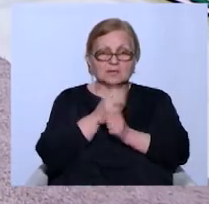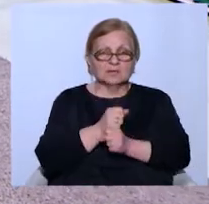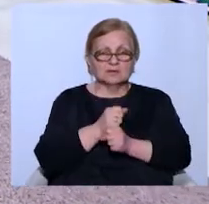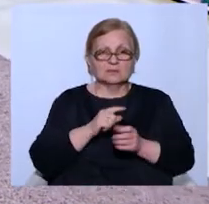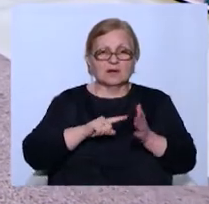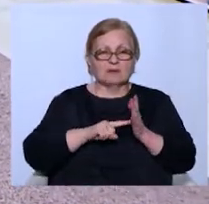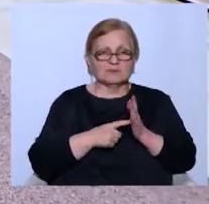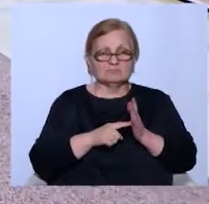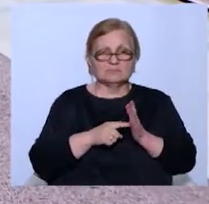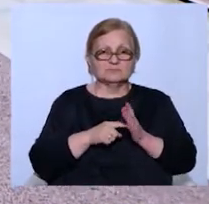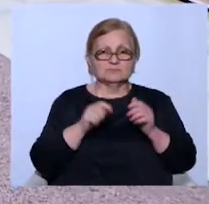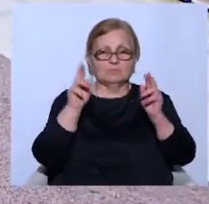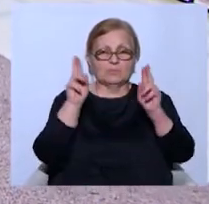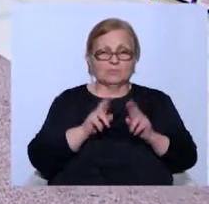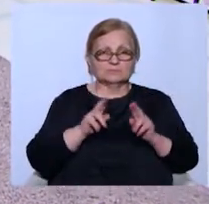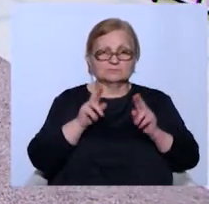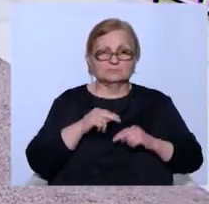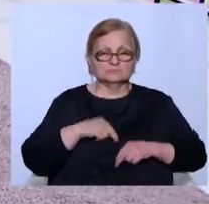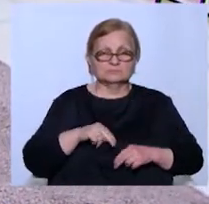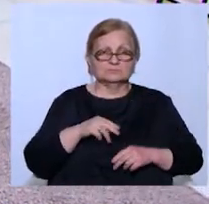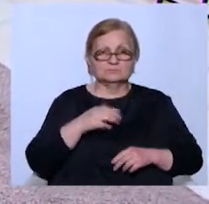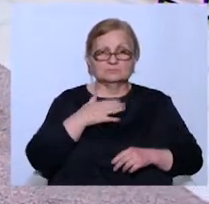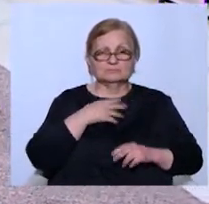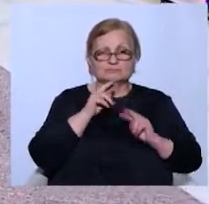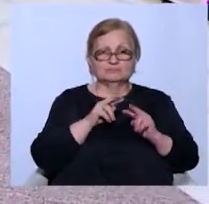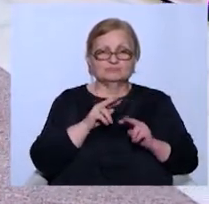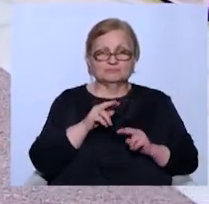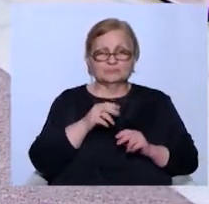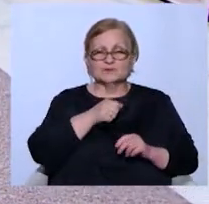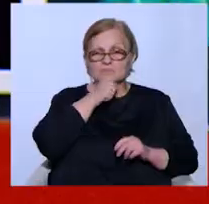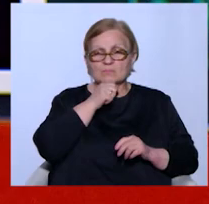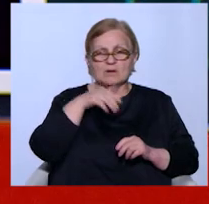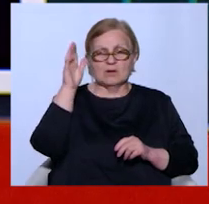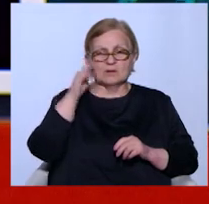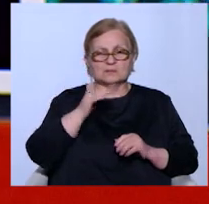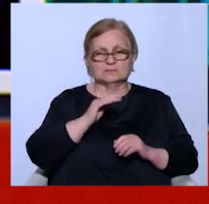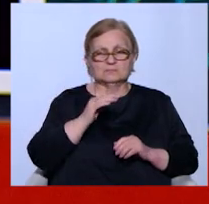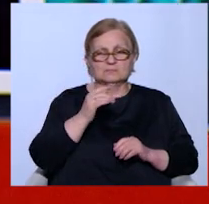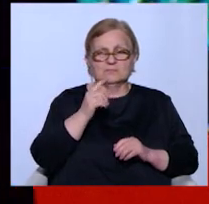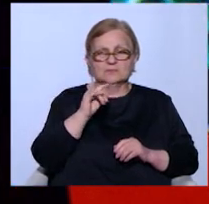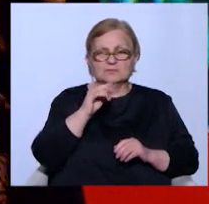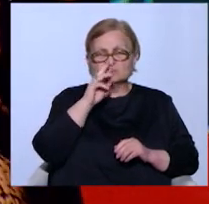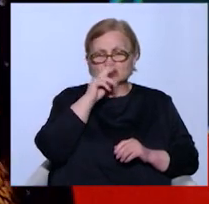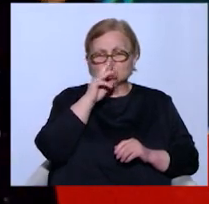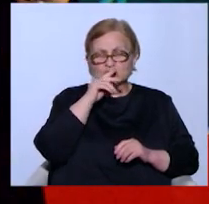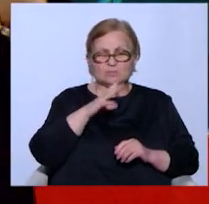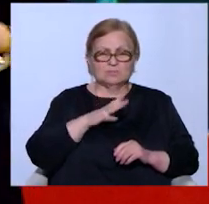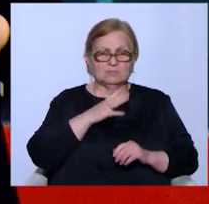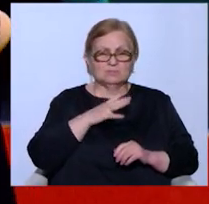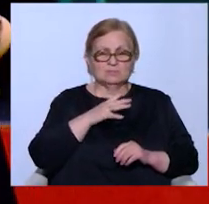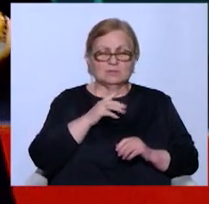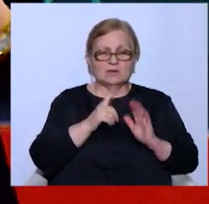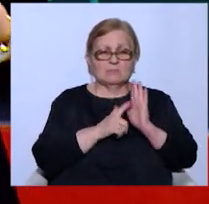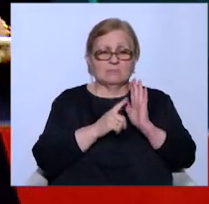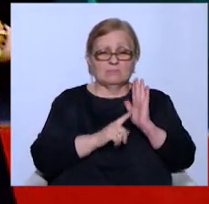გამრავლების ფორმულებზე მუშაობას, იმიტომ რომ ჩემი დაკვირვებით ხშირად მაღალ კლასებში ცხოვრობენ, პატარ-პატარა შეცდომებს უშვებენ და მოდით